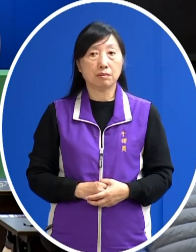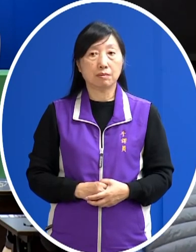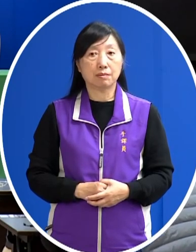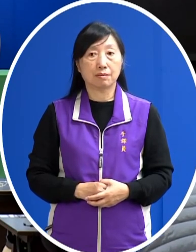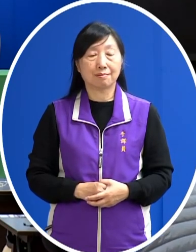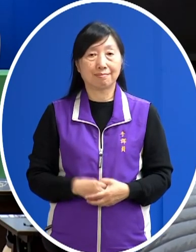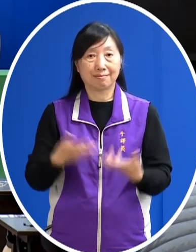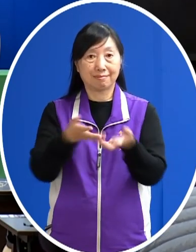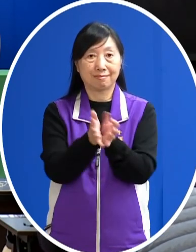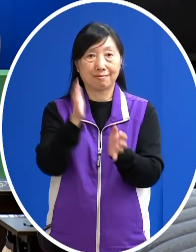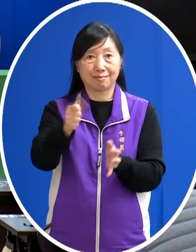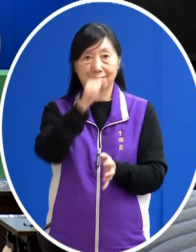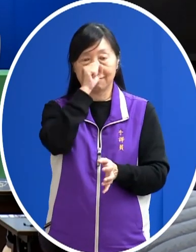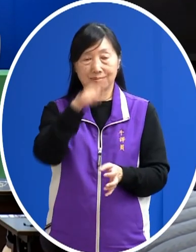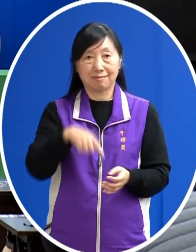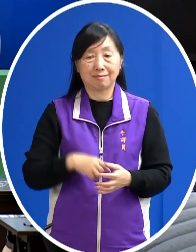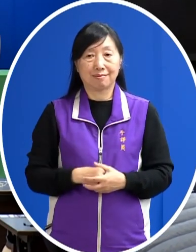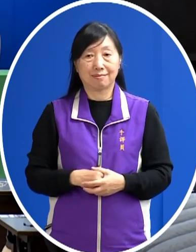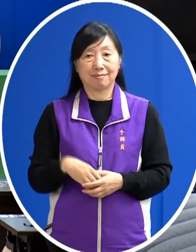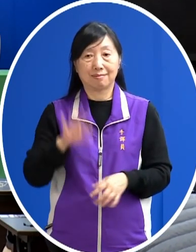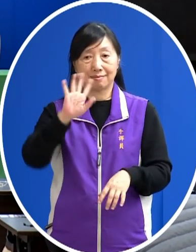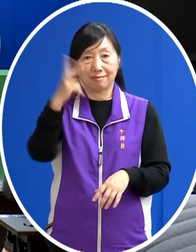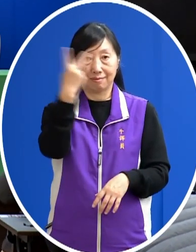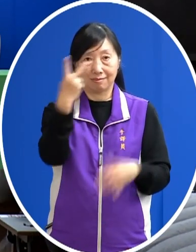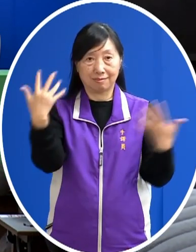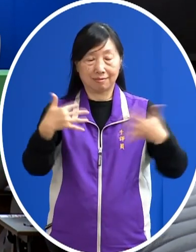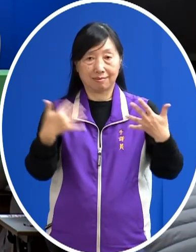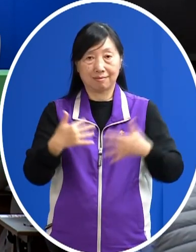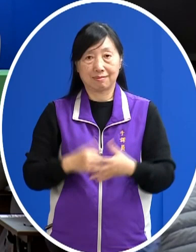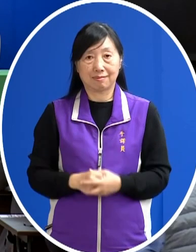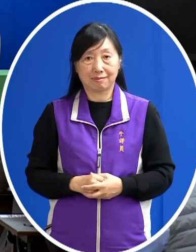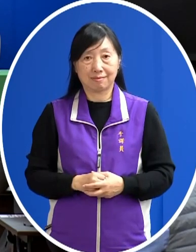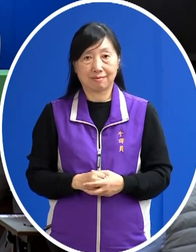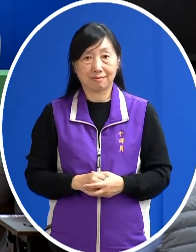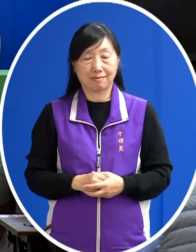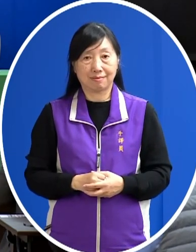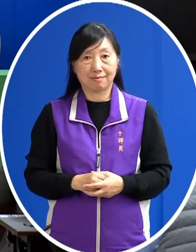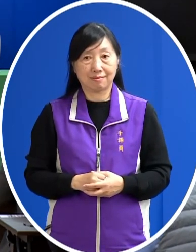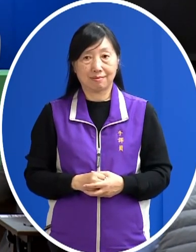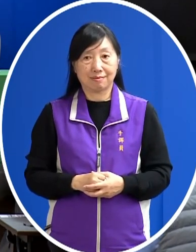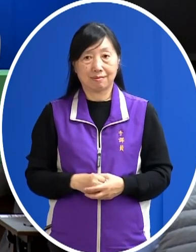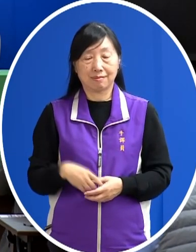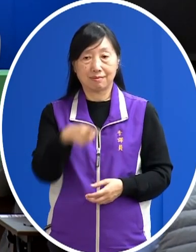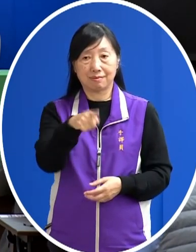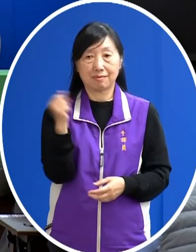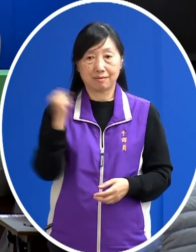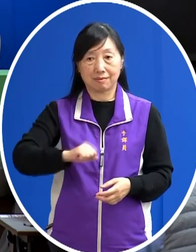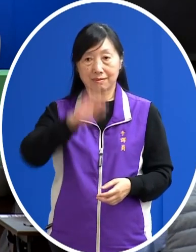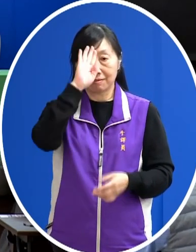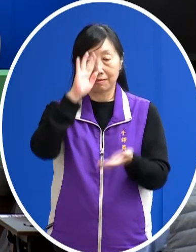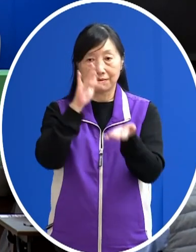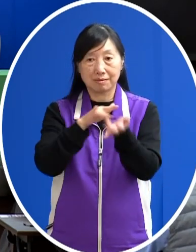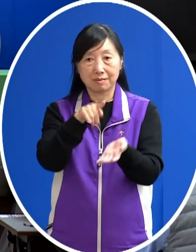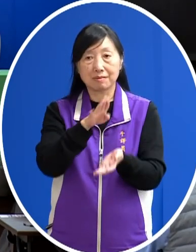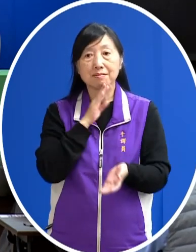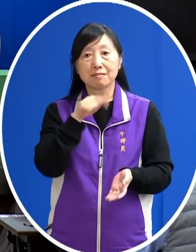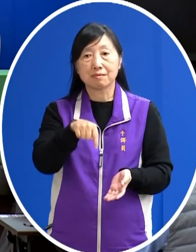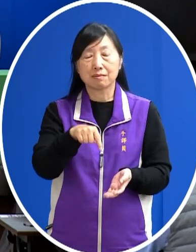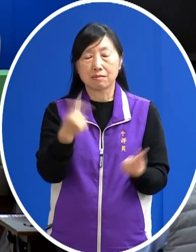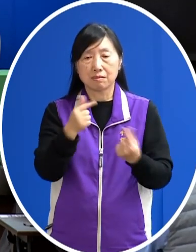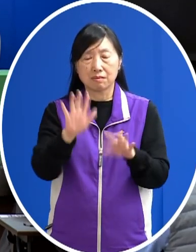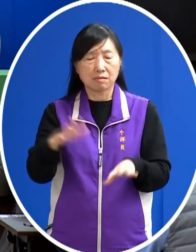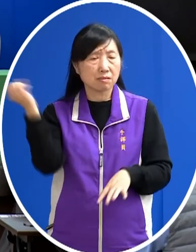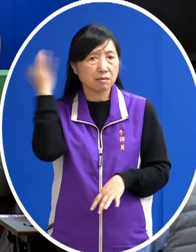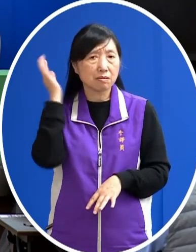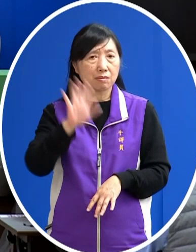喂，部长好，信传媒提问，这边两个问题想请教。第一个是那个抗病毒药物瑞德西韦，今天据传